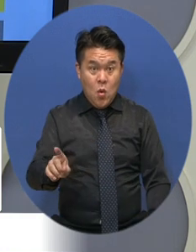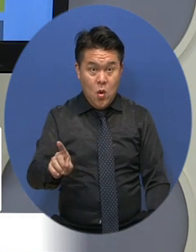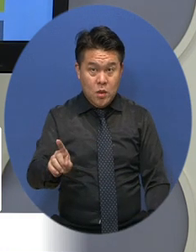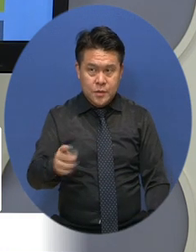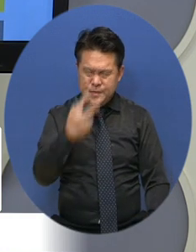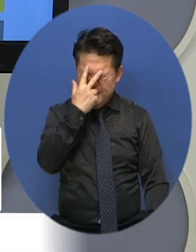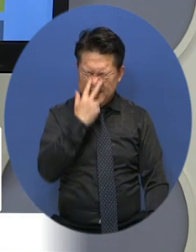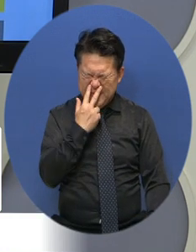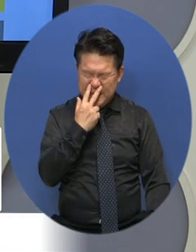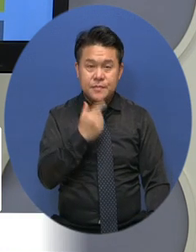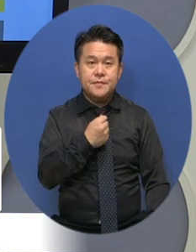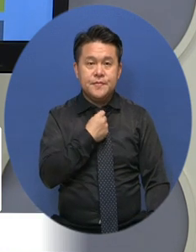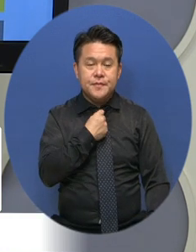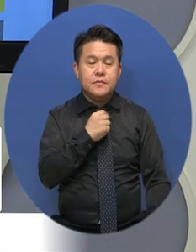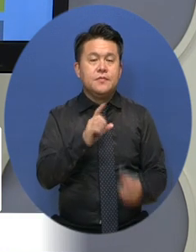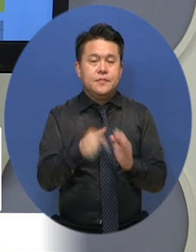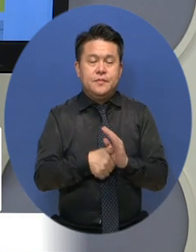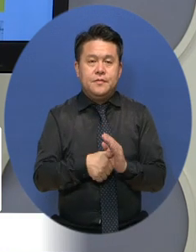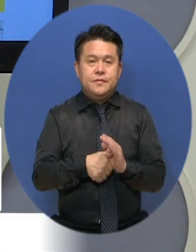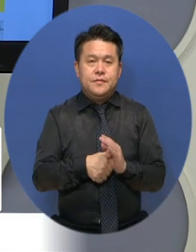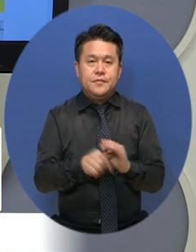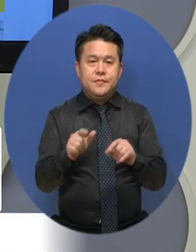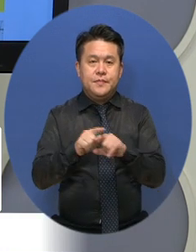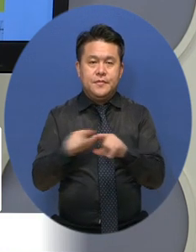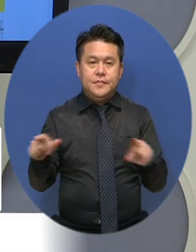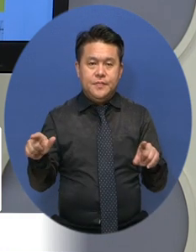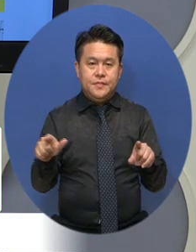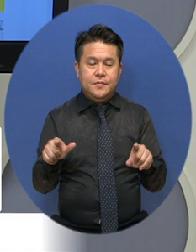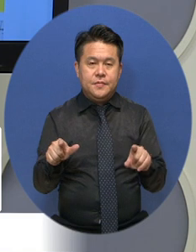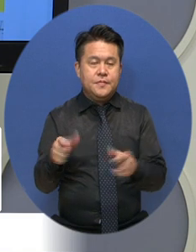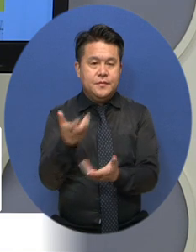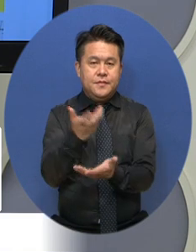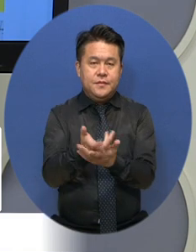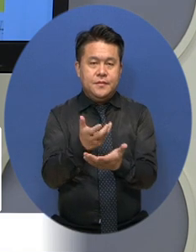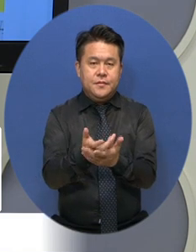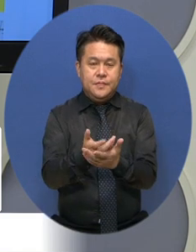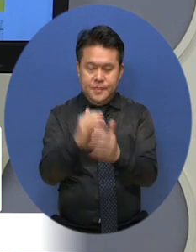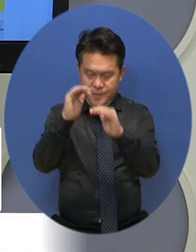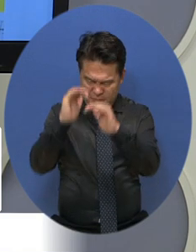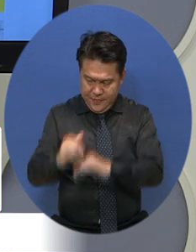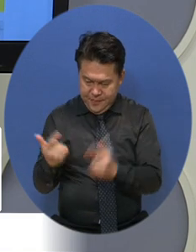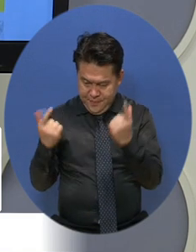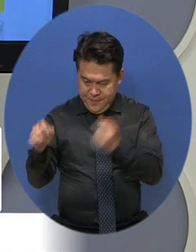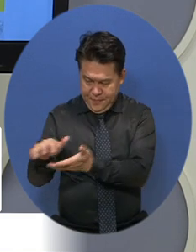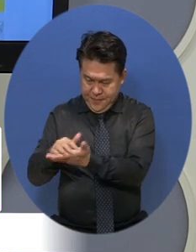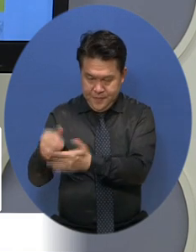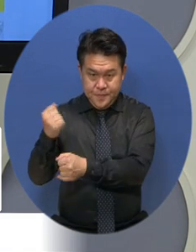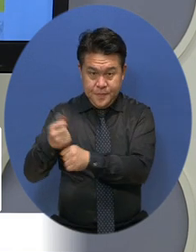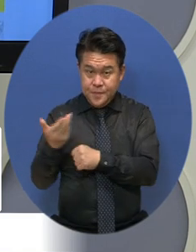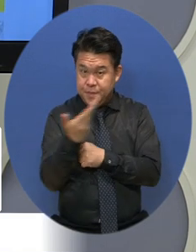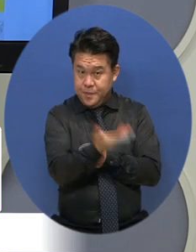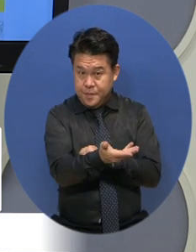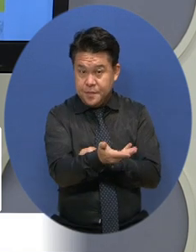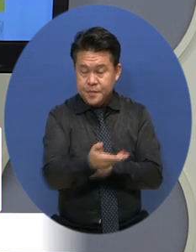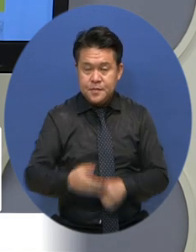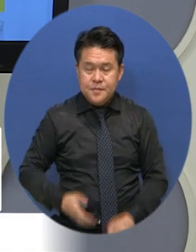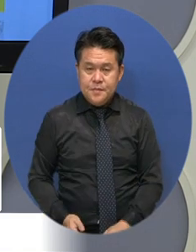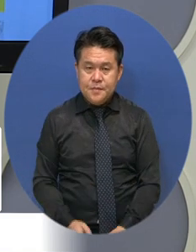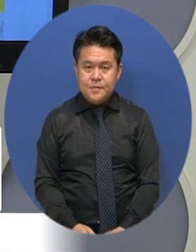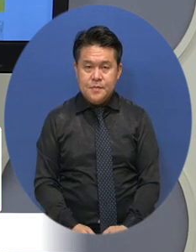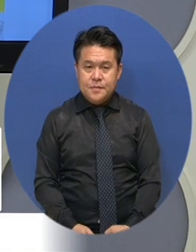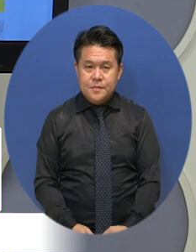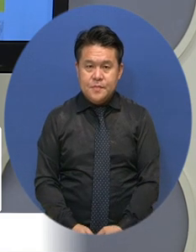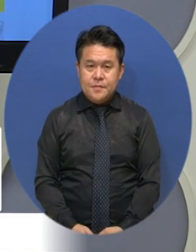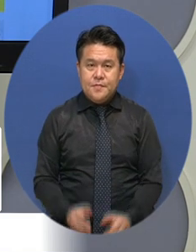시각장애인 259 않은 경우 일반 활자 문서를 동일한 내용의 점자 문서로 제공토록 하고 있습니다